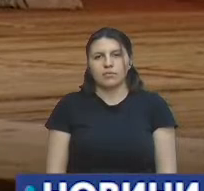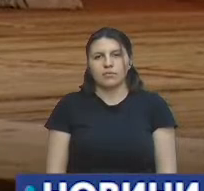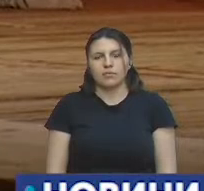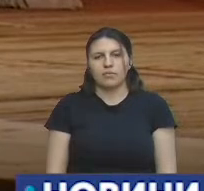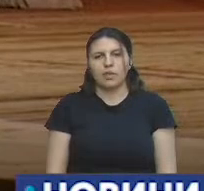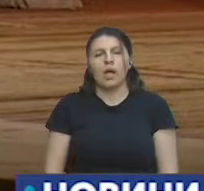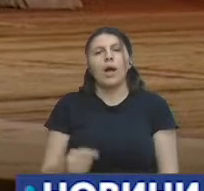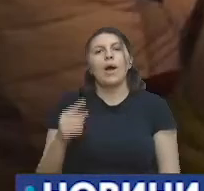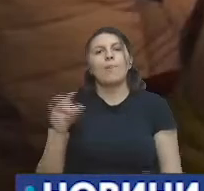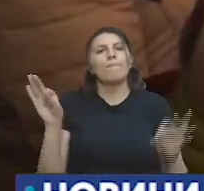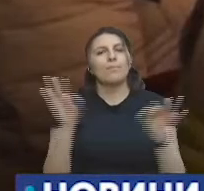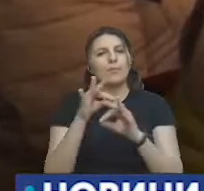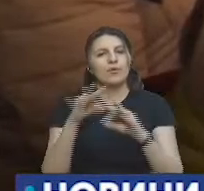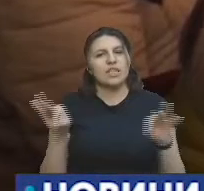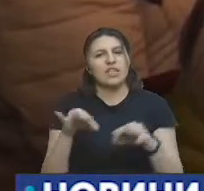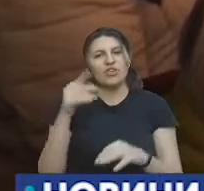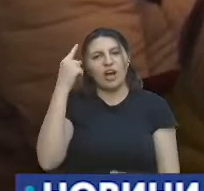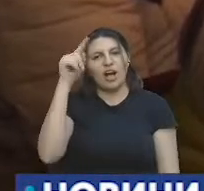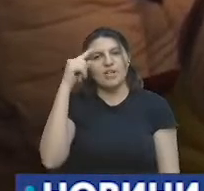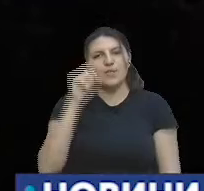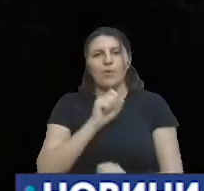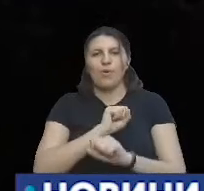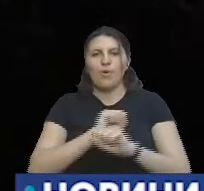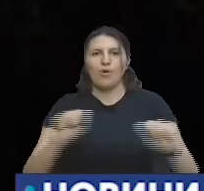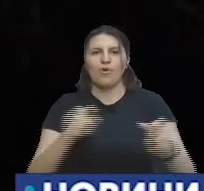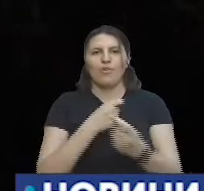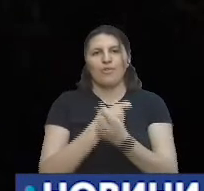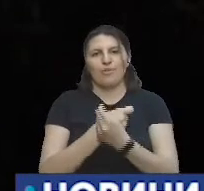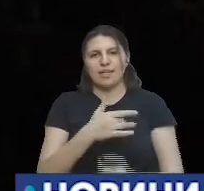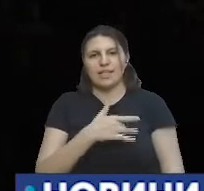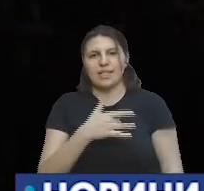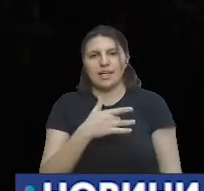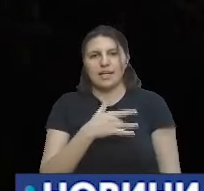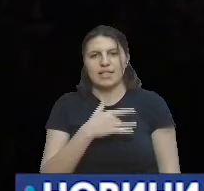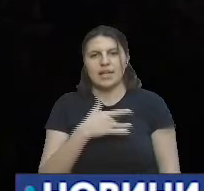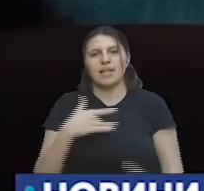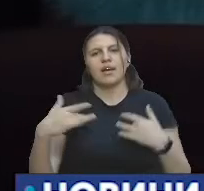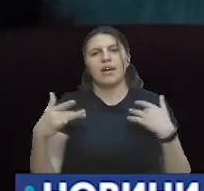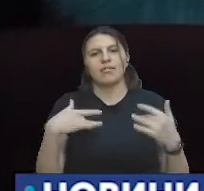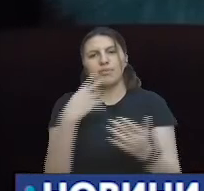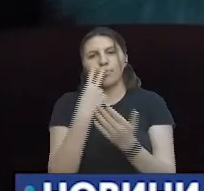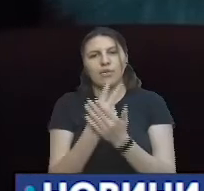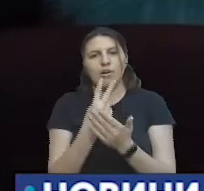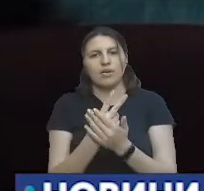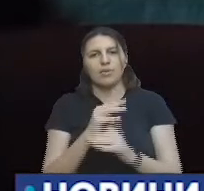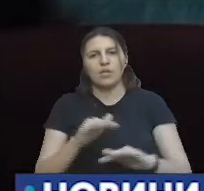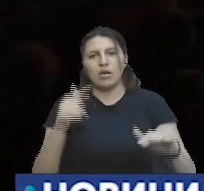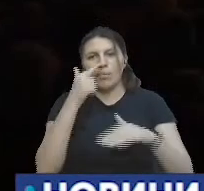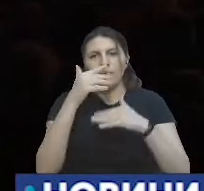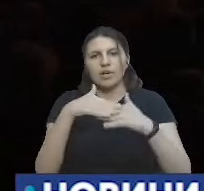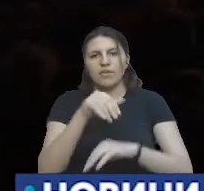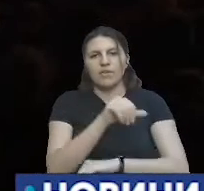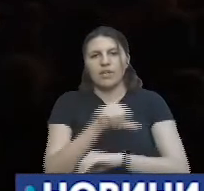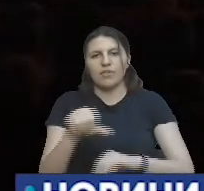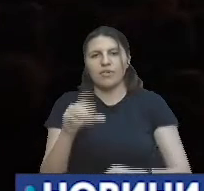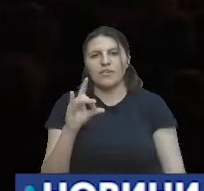Музичну казку «Хоробре серце, косі очі» актори Запорізького муніципального театру «Вія» показують дітям у прифронтовому Світлодарську.